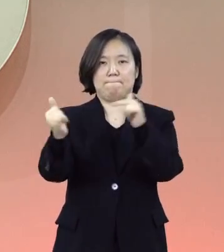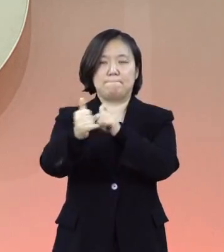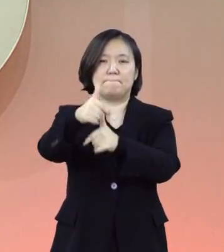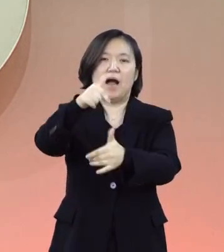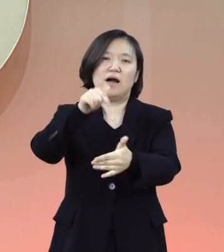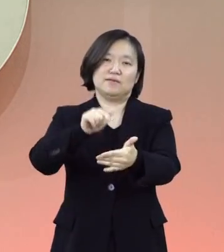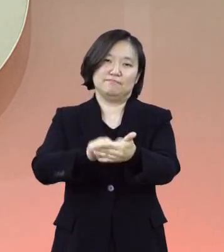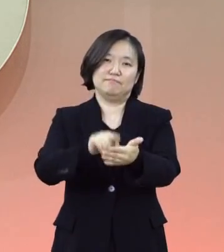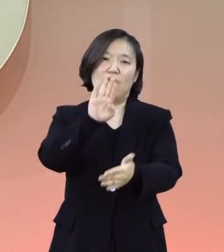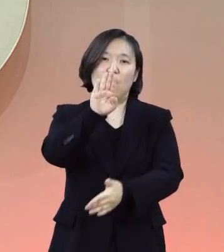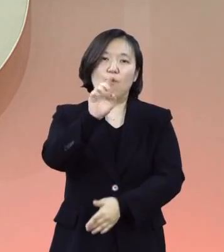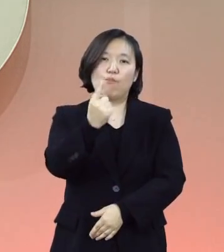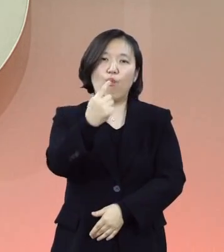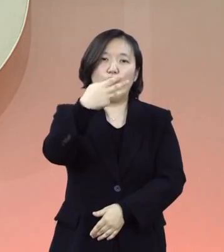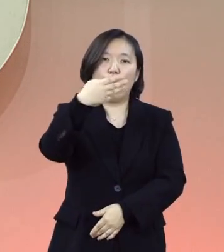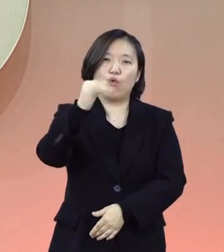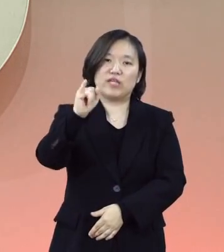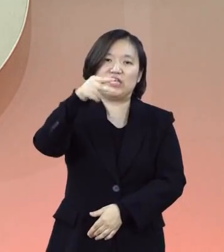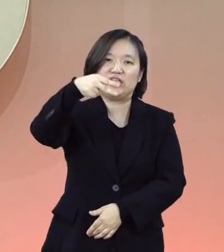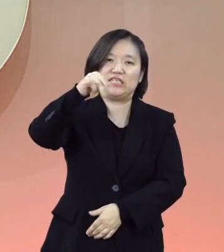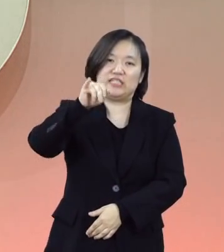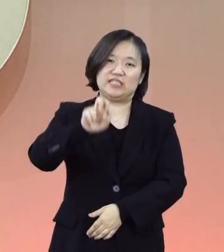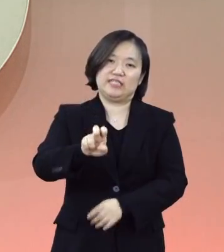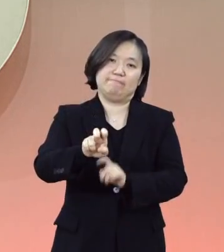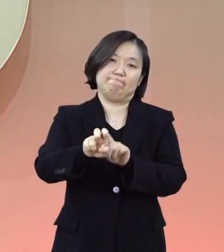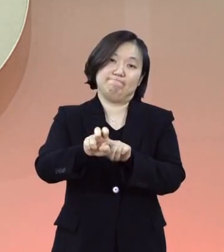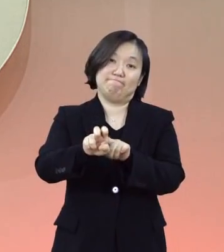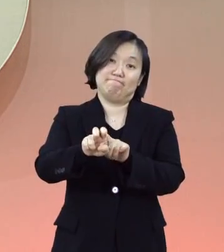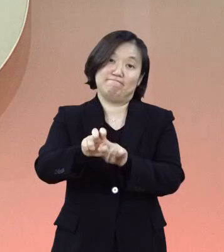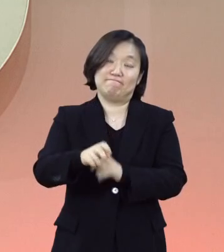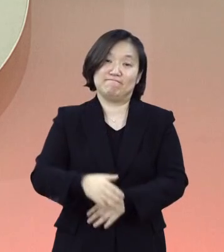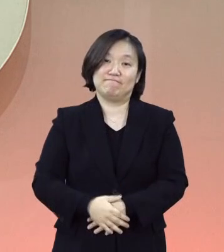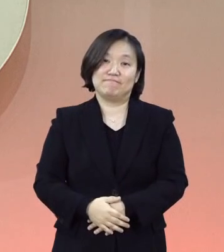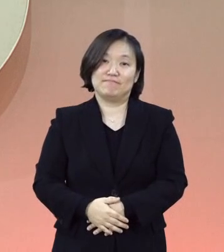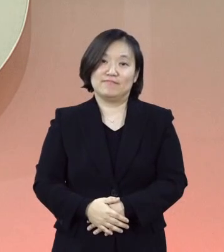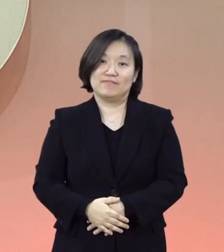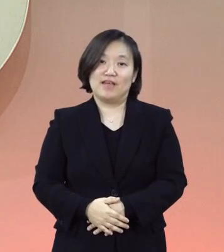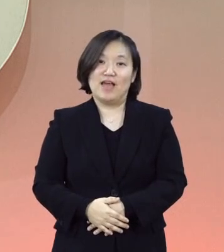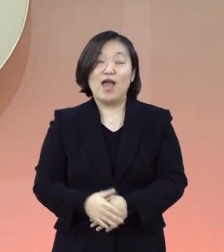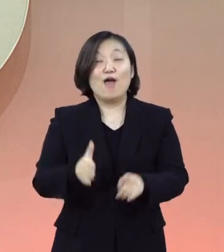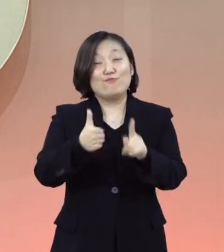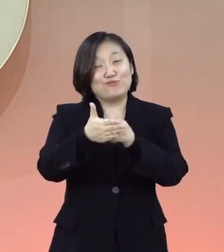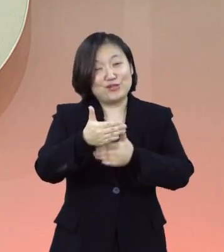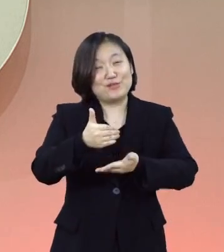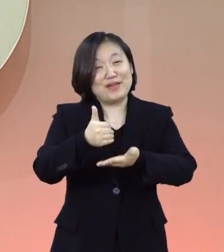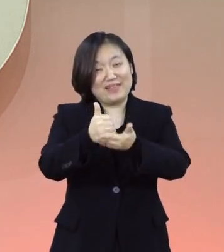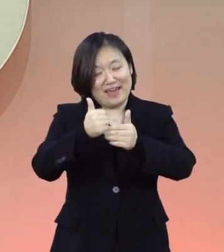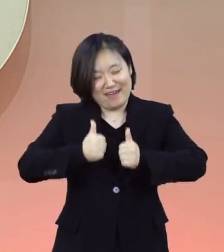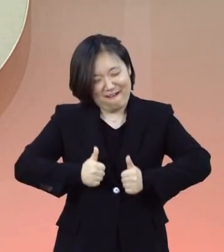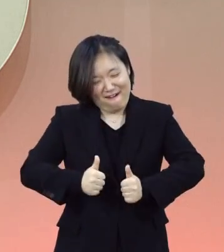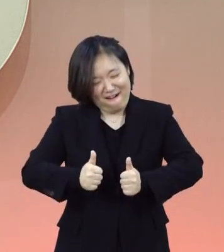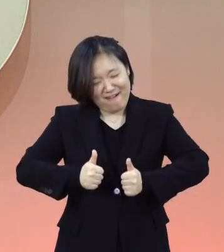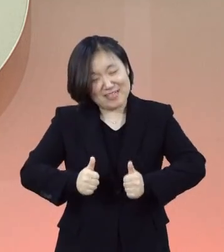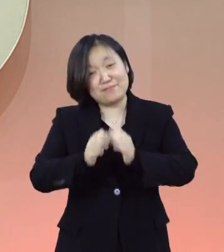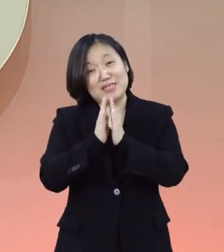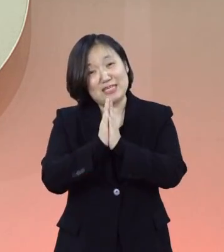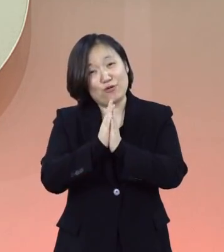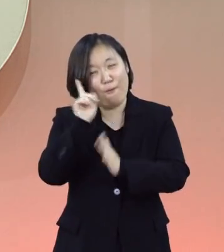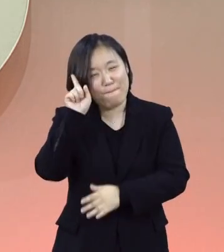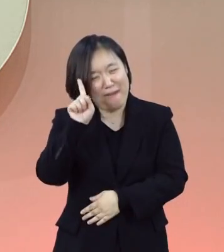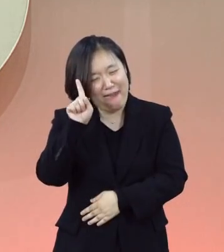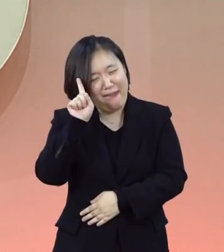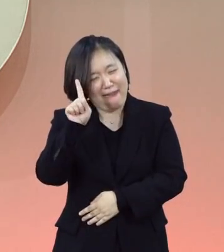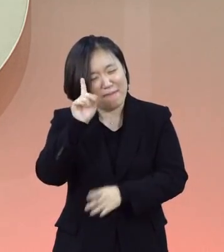그러니까 여러분, 부처님께 열심히 매일매일 꾸준히 기도하시되